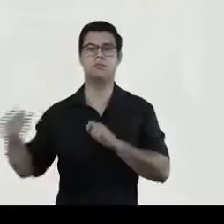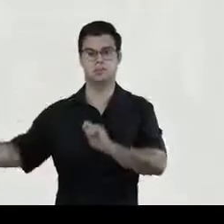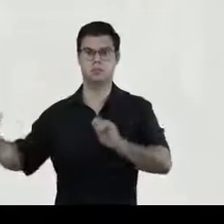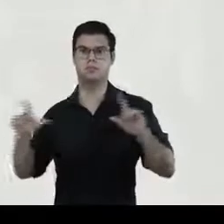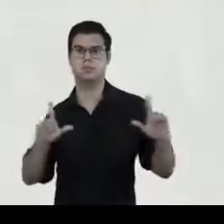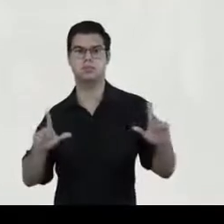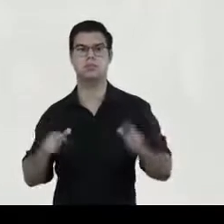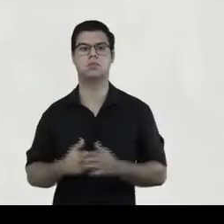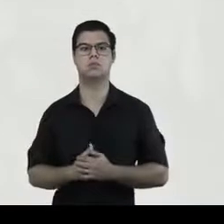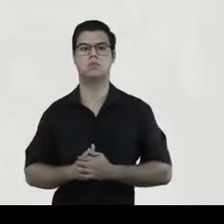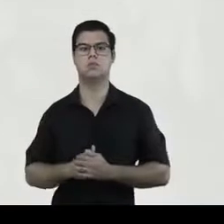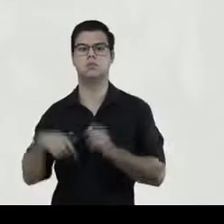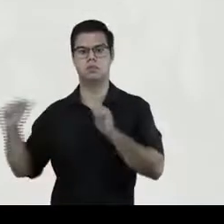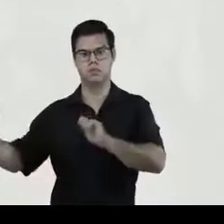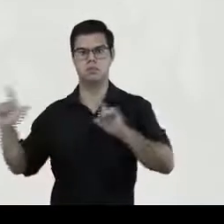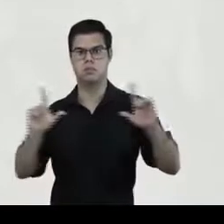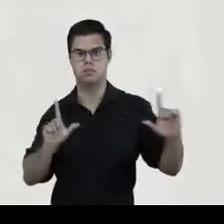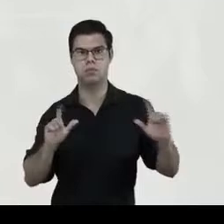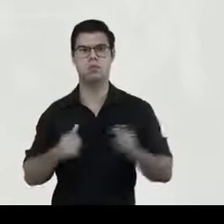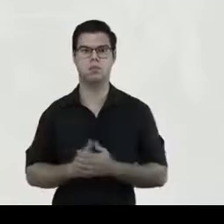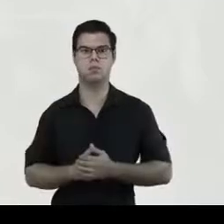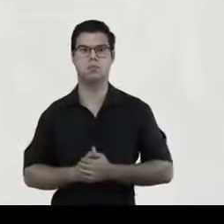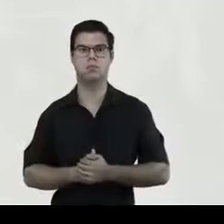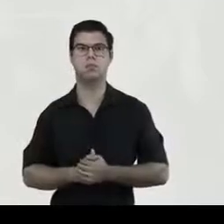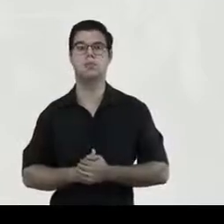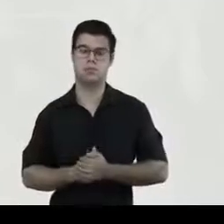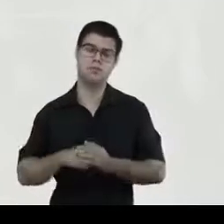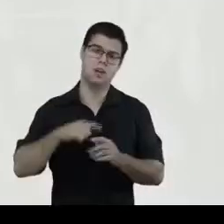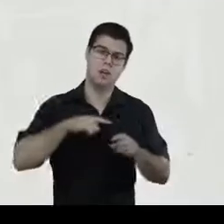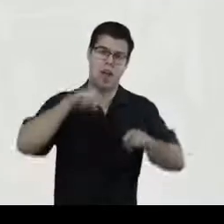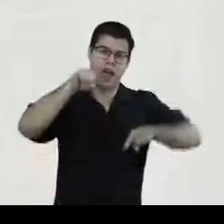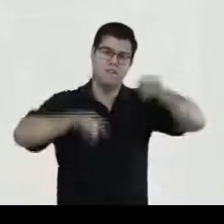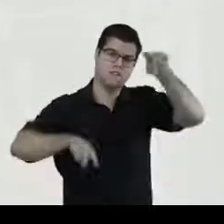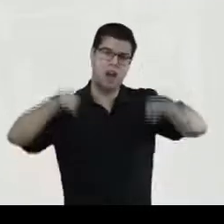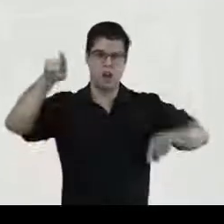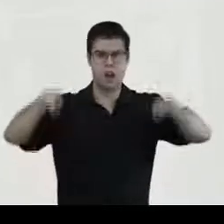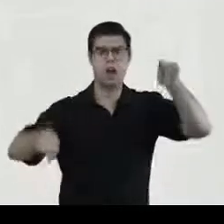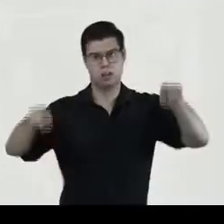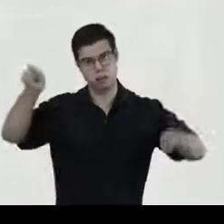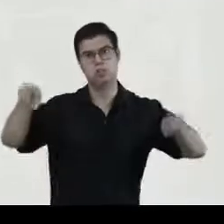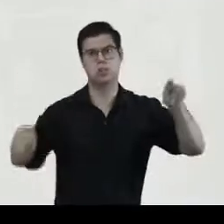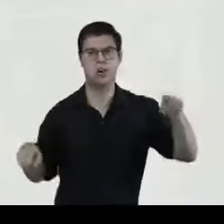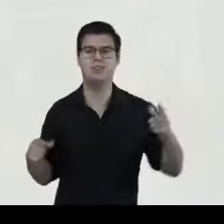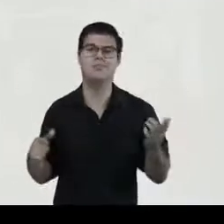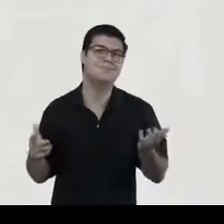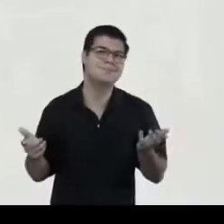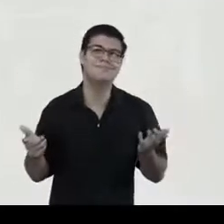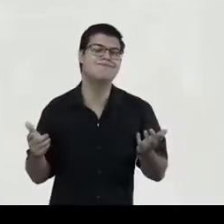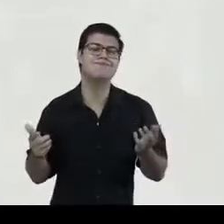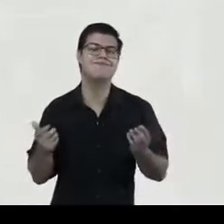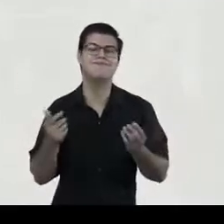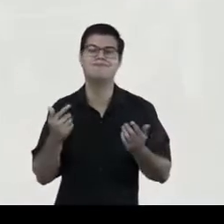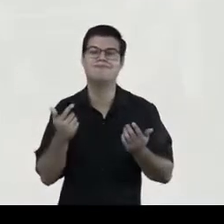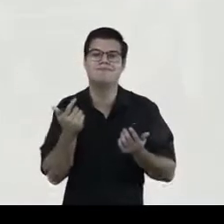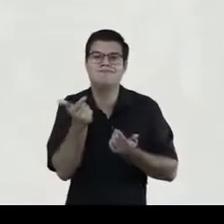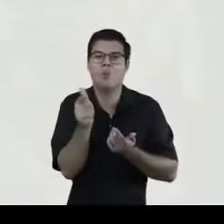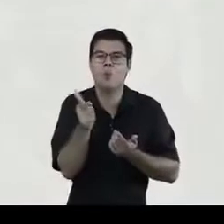Suivante. Voilà. Ces variantes n'apportent pas, n'apportent pas